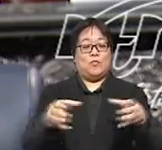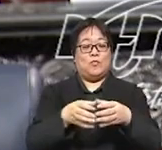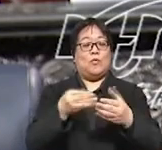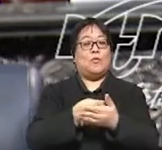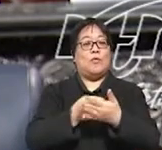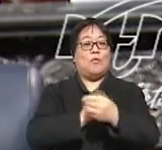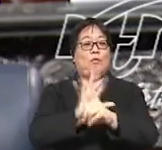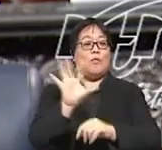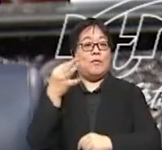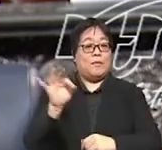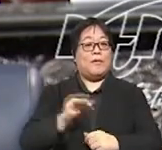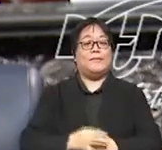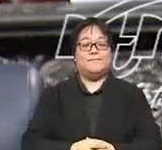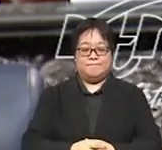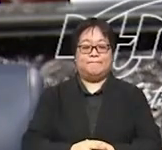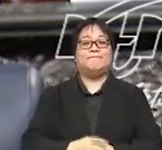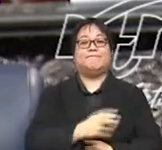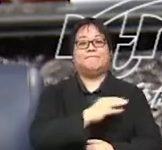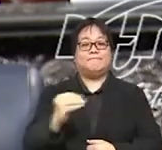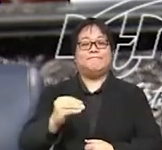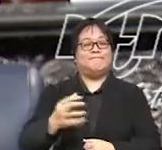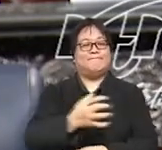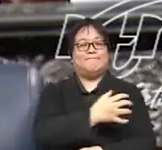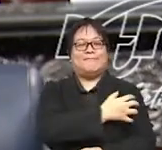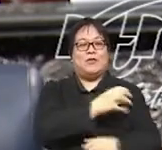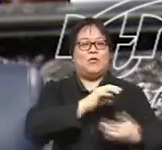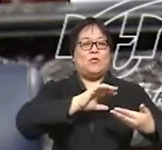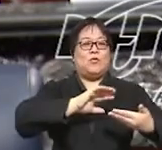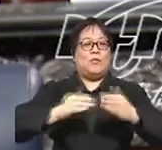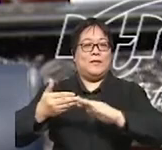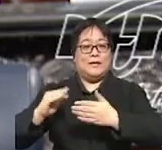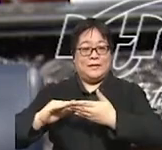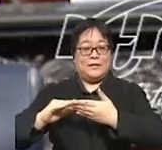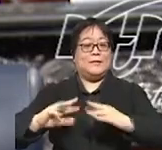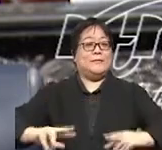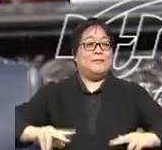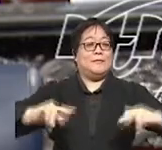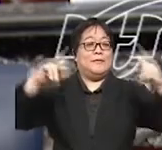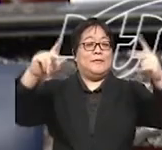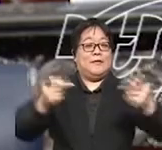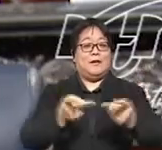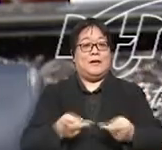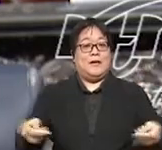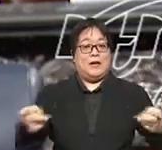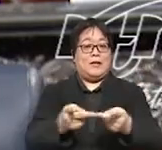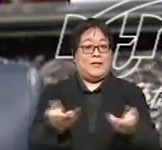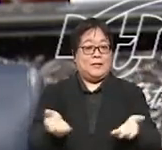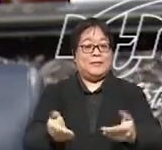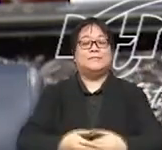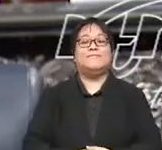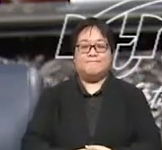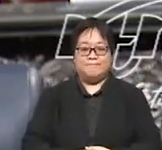dan naik kita telah melakukan pemerkosaan community dan pemeliharaan Kautsar Riza B Verani